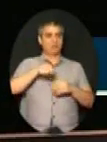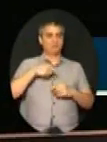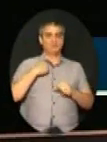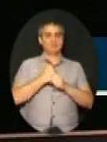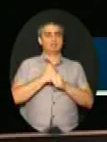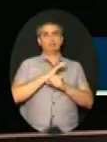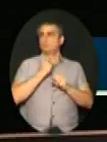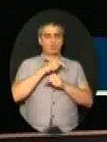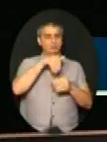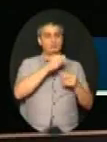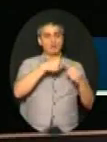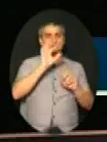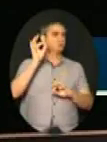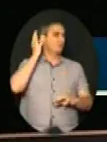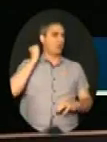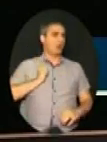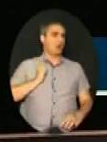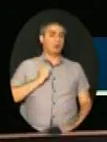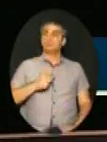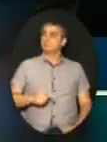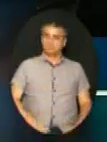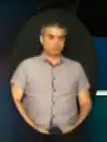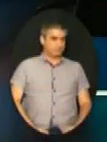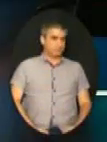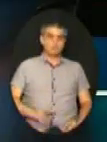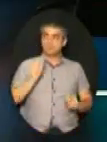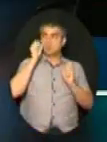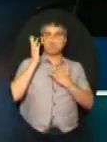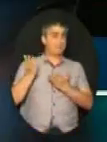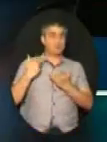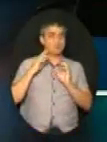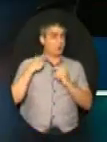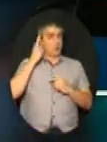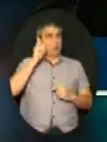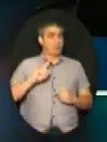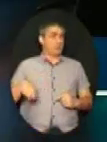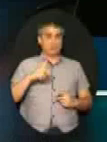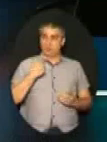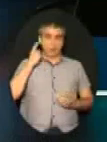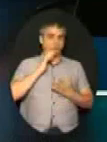אעשה את מה שלא עושים בוועדה הזאת למען חיילות צה"ל. זה מאוד שכולנו מצטרפים עלייך. זה מאוד מפתיע. אני לא שמעתי על זה,